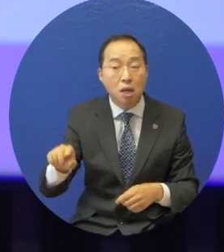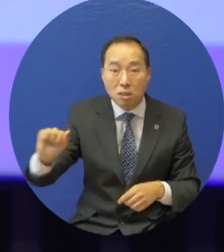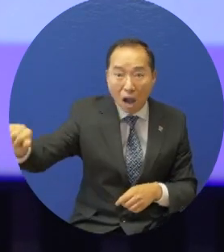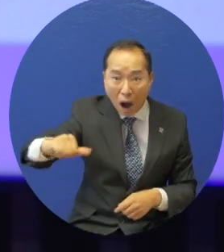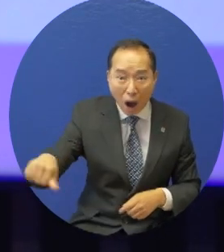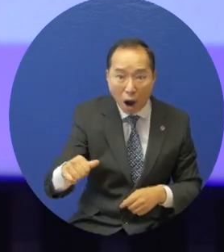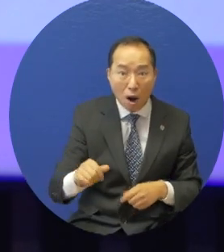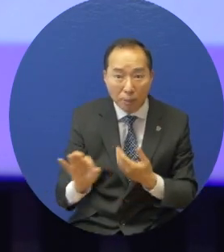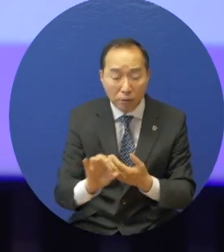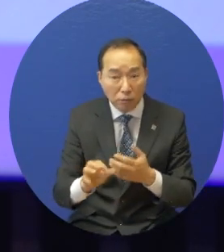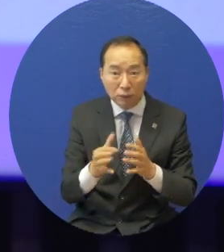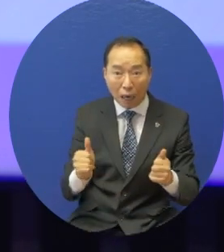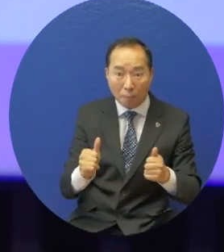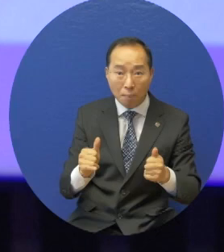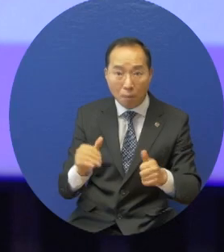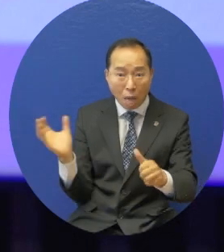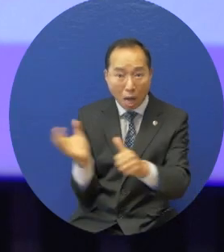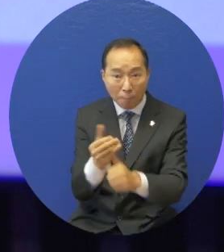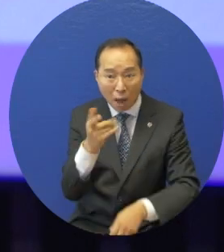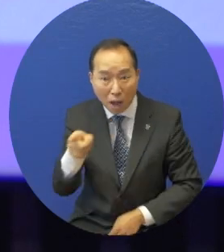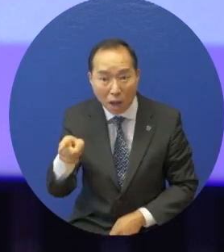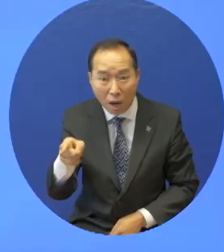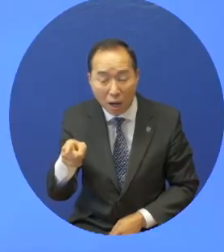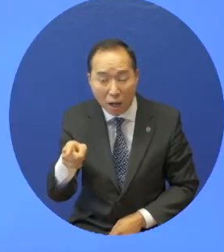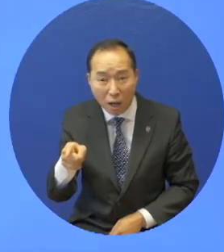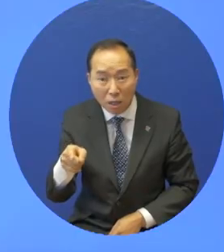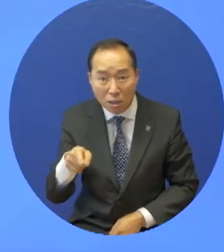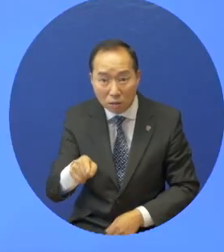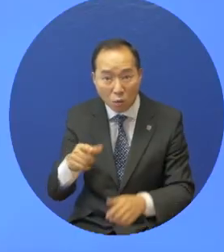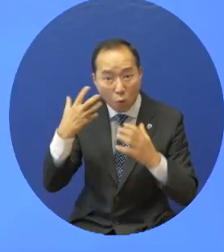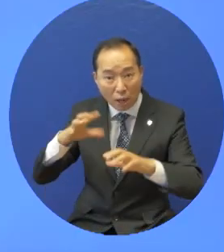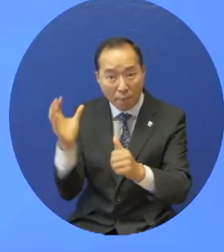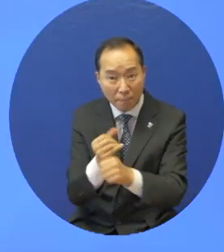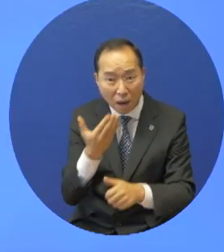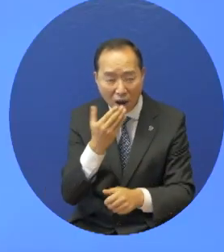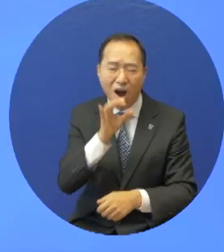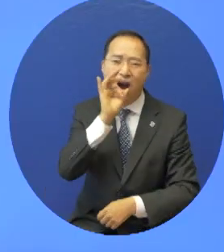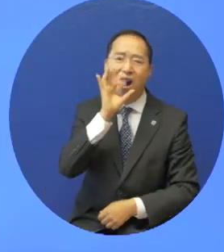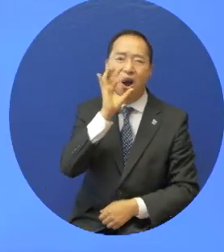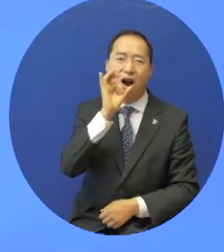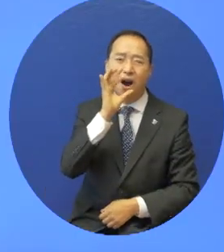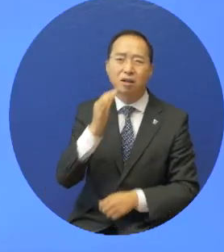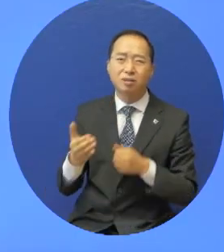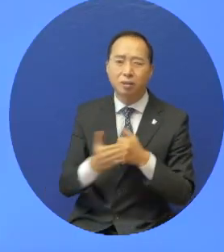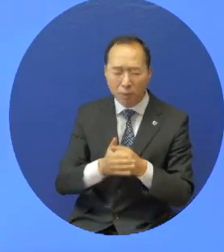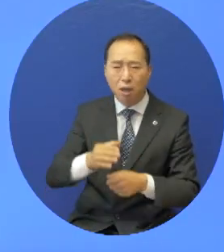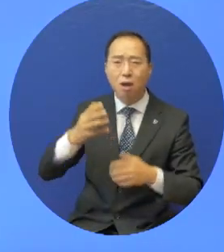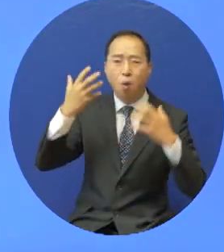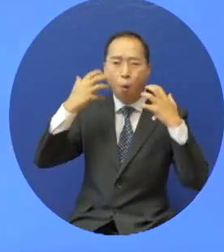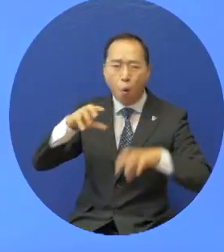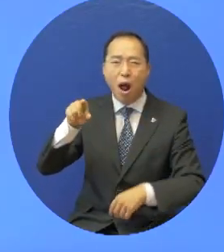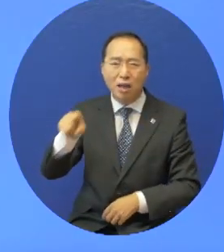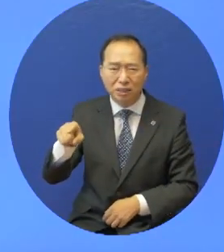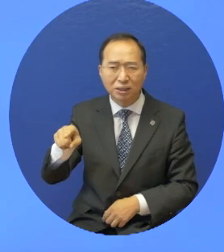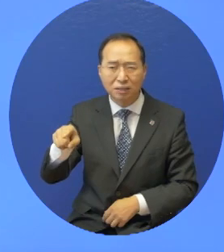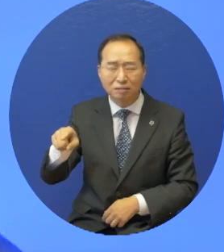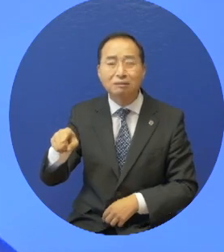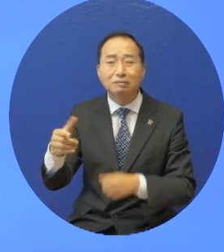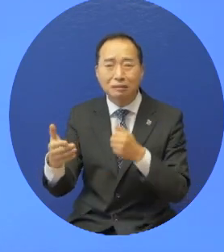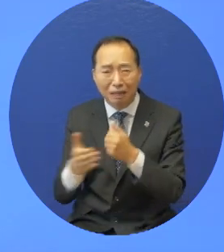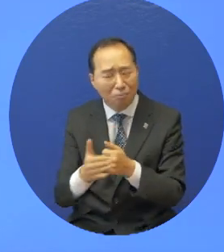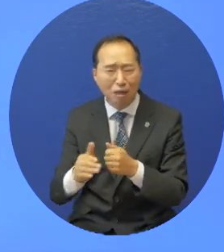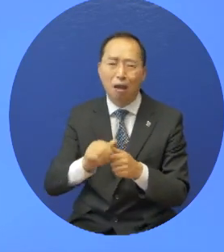죽음을 무릅쓰고 날뛰면 사람이 과연 잡을 수 있었을까요? 굉장히 불가능한 일이었어요. 그래서 호랑이에게 죽는